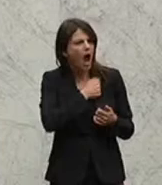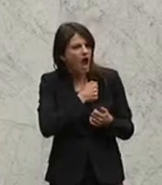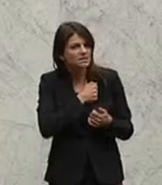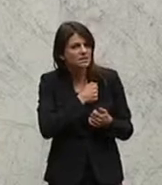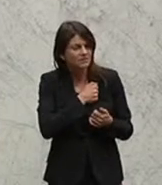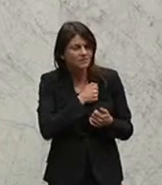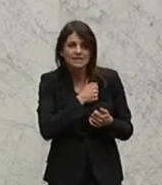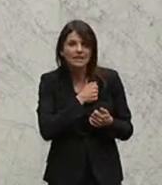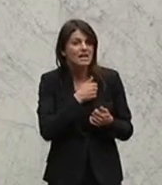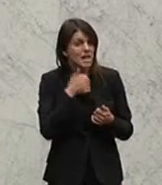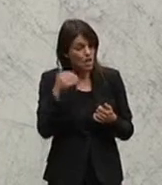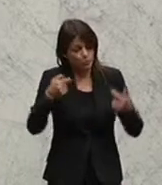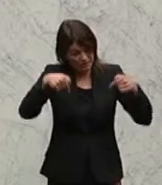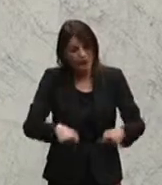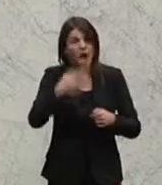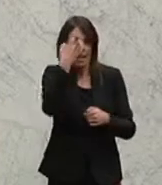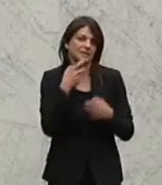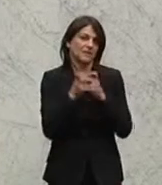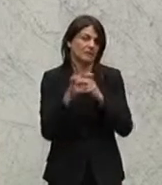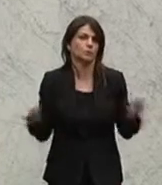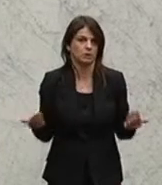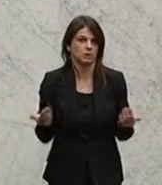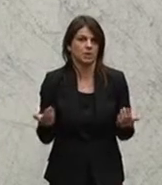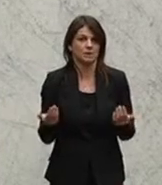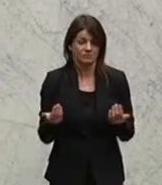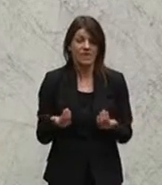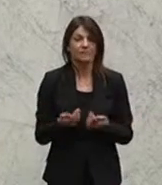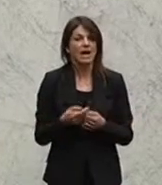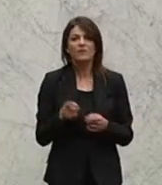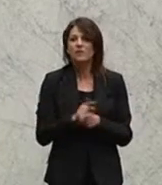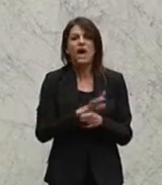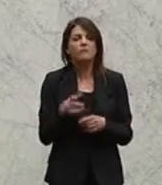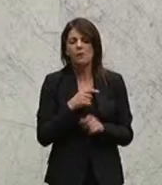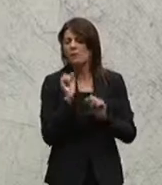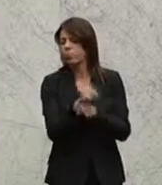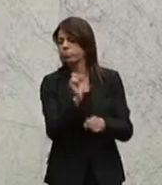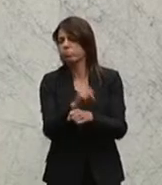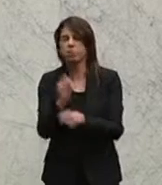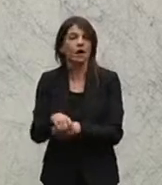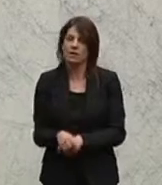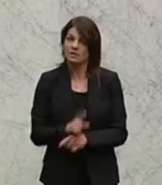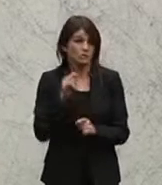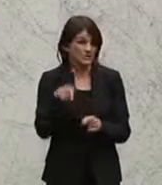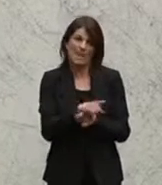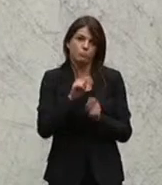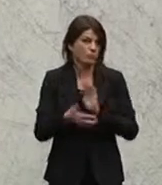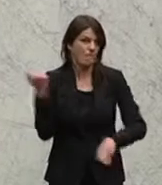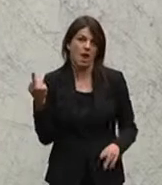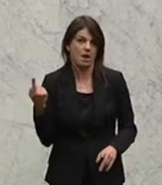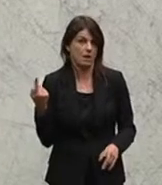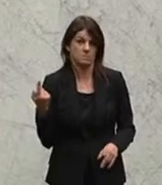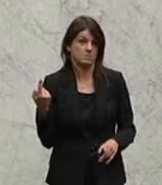Berechtigten, wesentlich hier ernsthafter diskutieren. Die Zeit des Drüberfahrens ist vorbei.